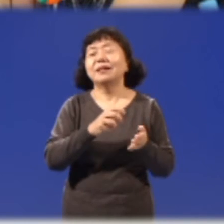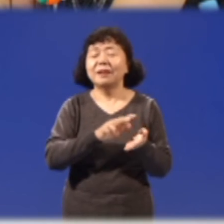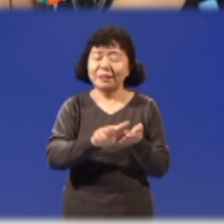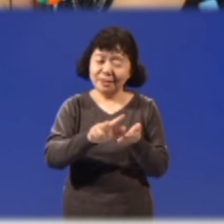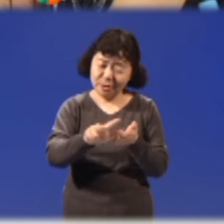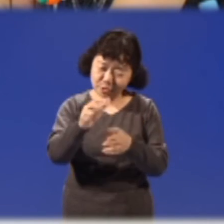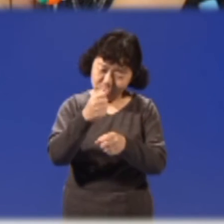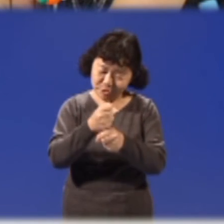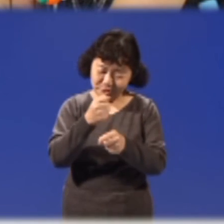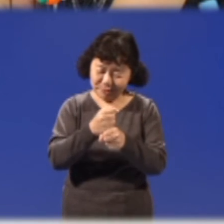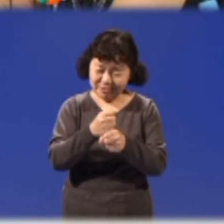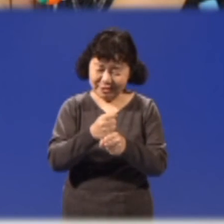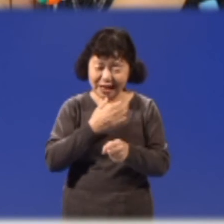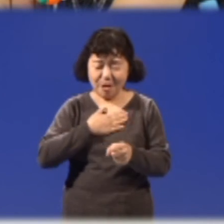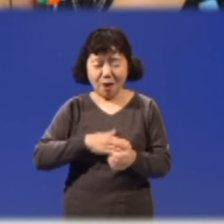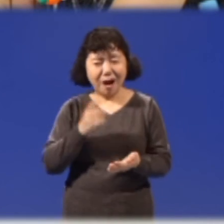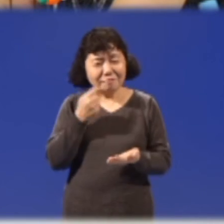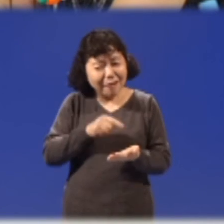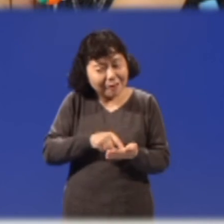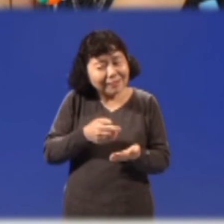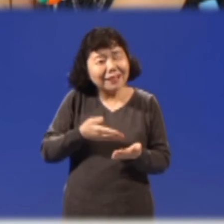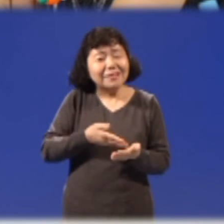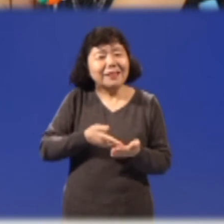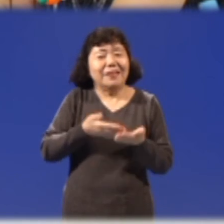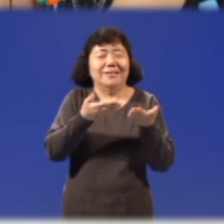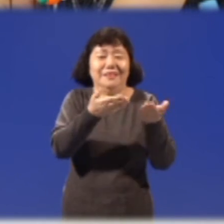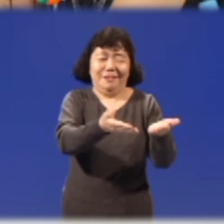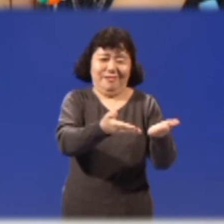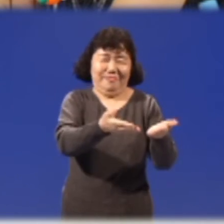使って分かりやすく解説してくれます。